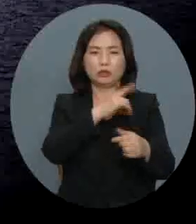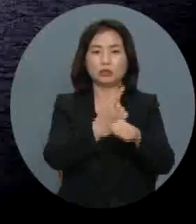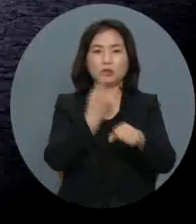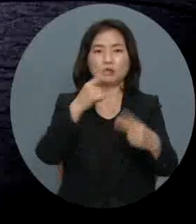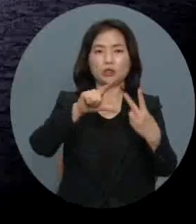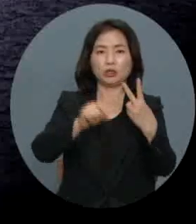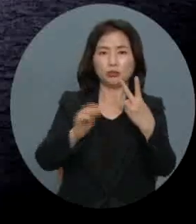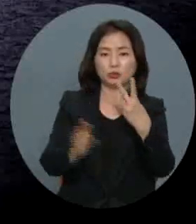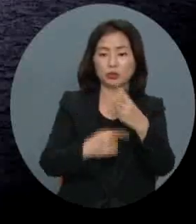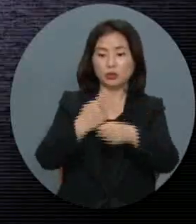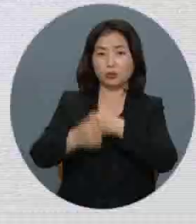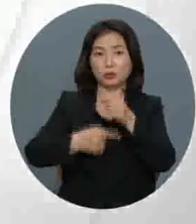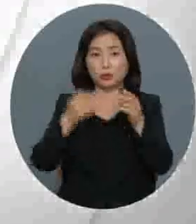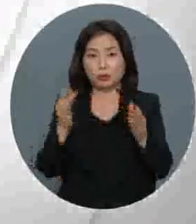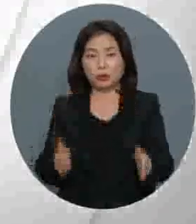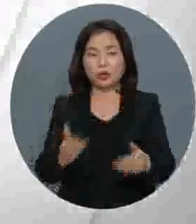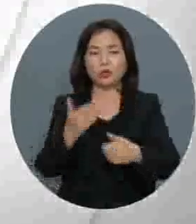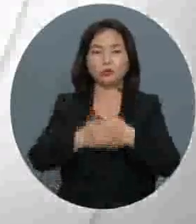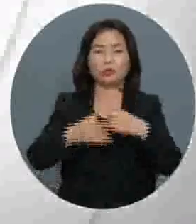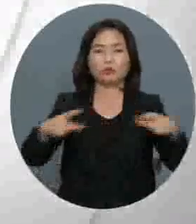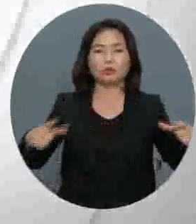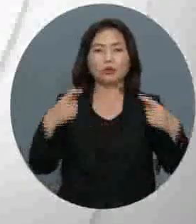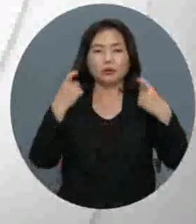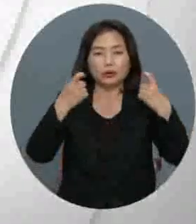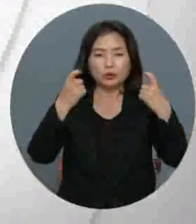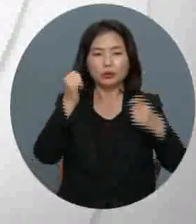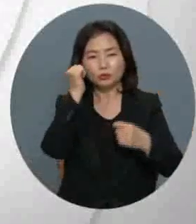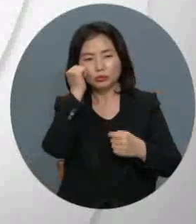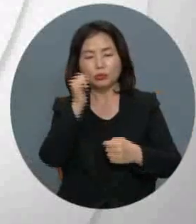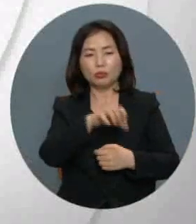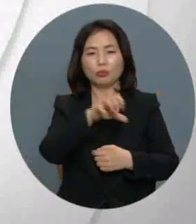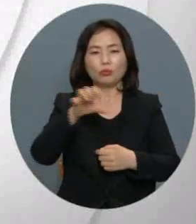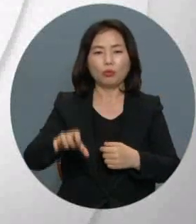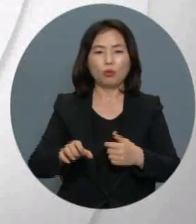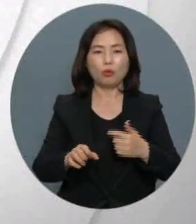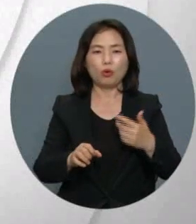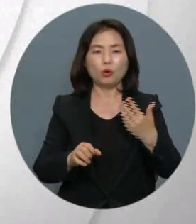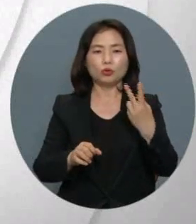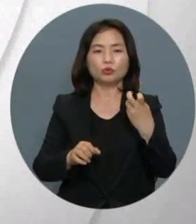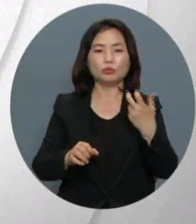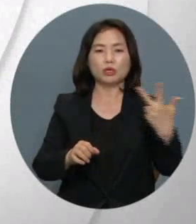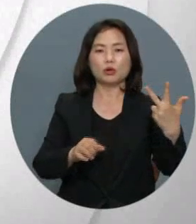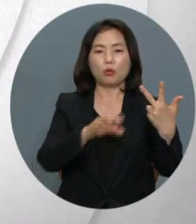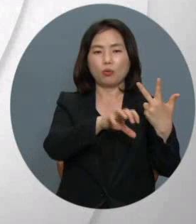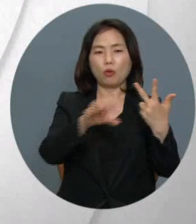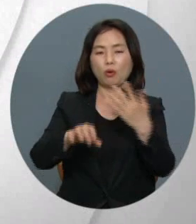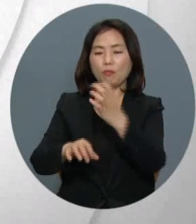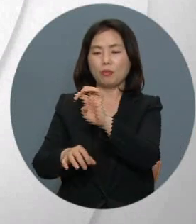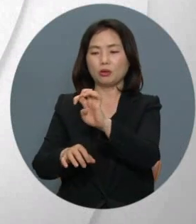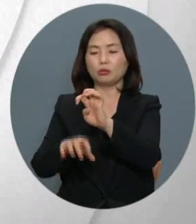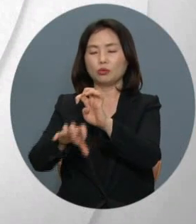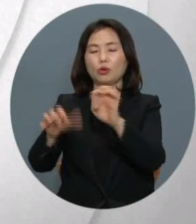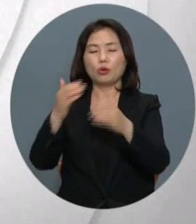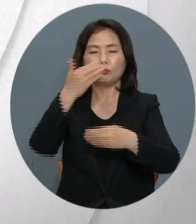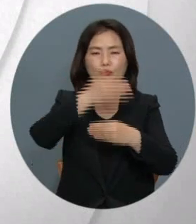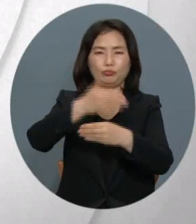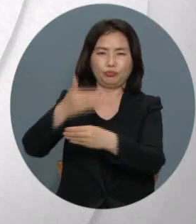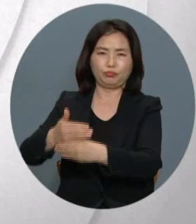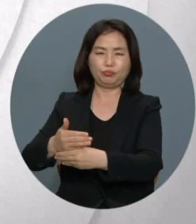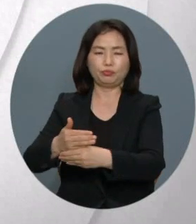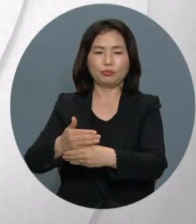지난해 2월부터 1년간 대구 지역 여행사와 숙박업소는 각각 27곳, 40곳이 문을